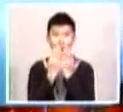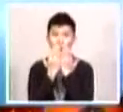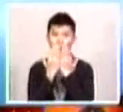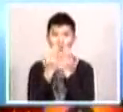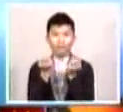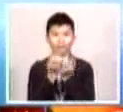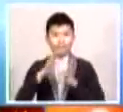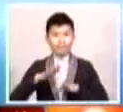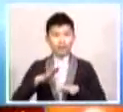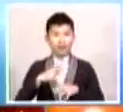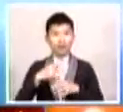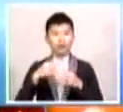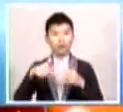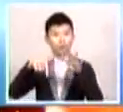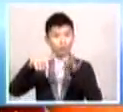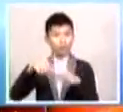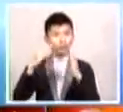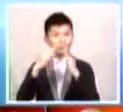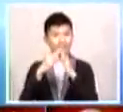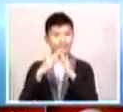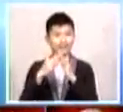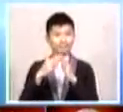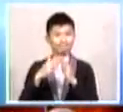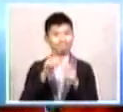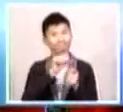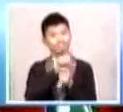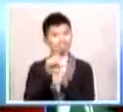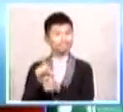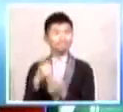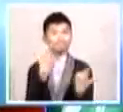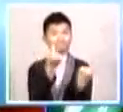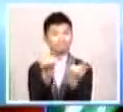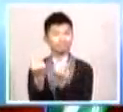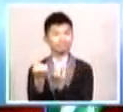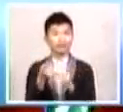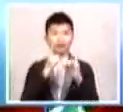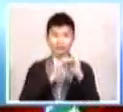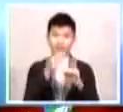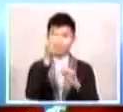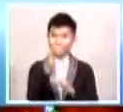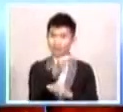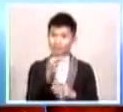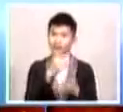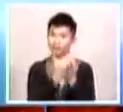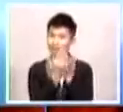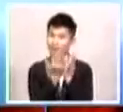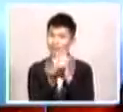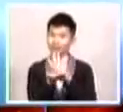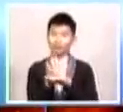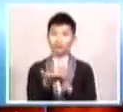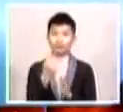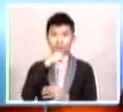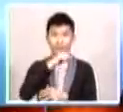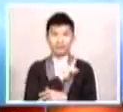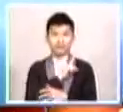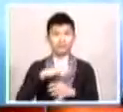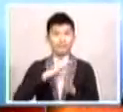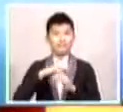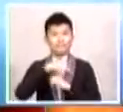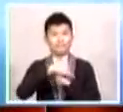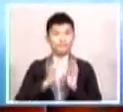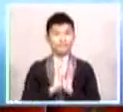发扬的儒家精髓领先华人世界，我们的各种宗教在台湾发展出来的独特包容和热